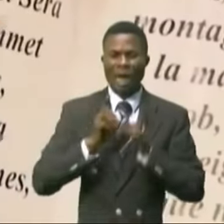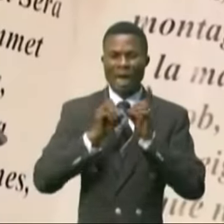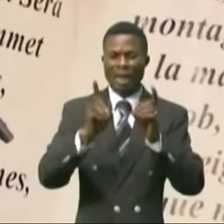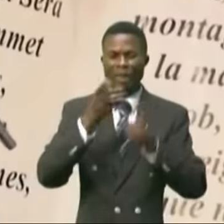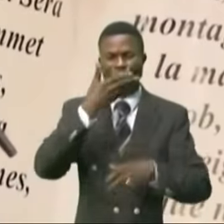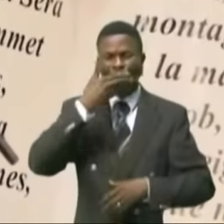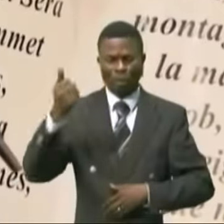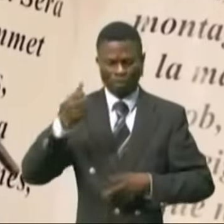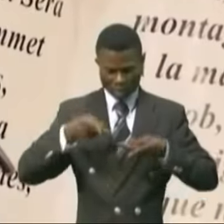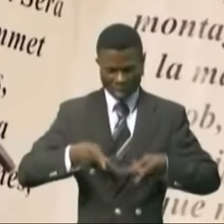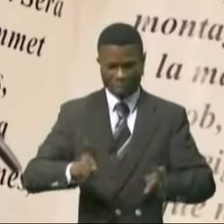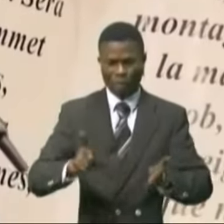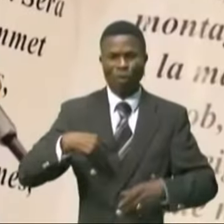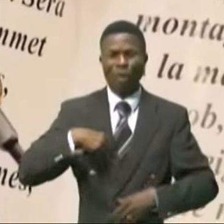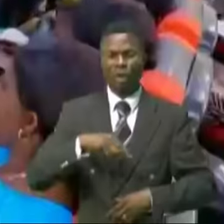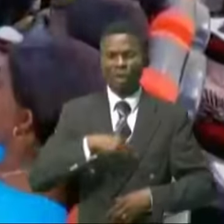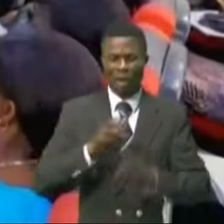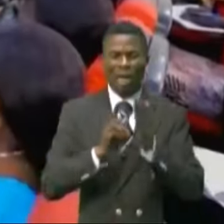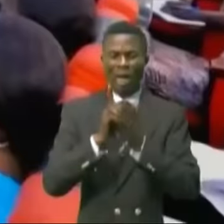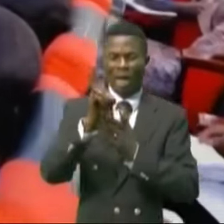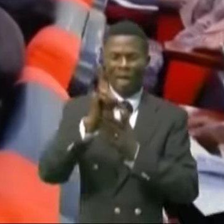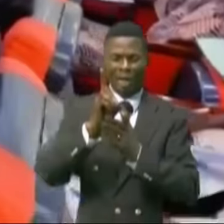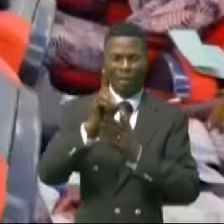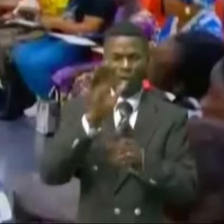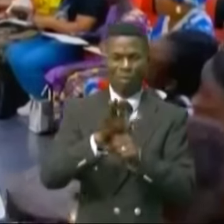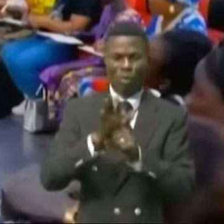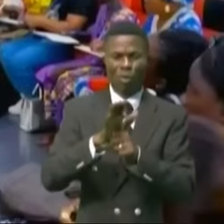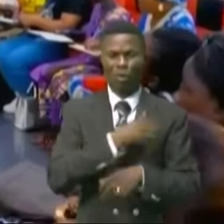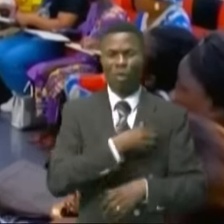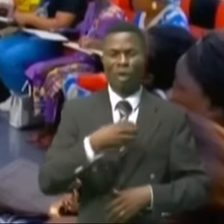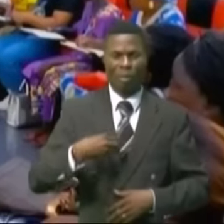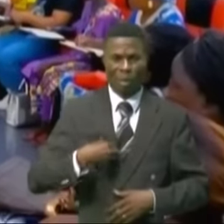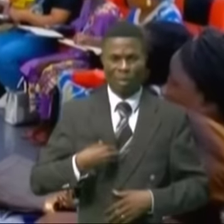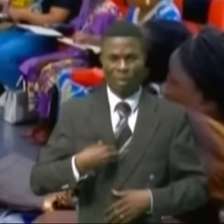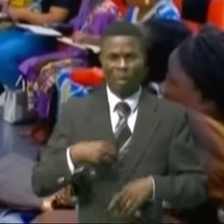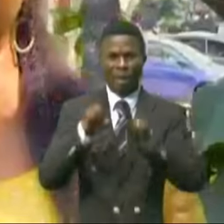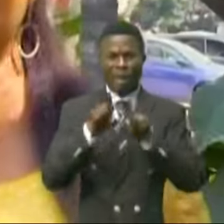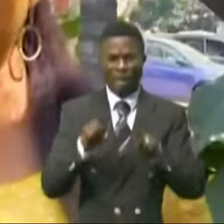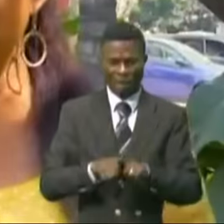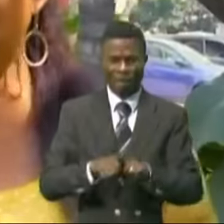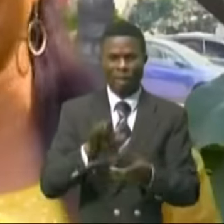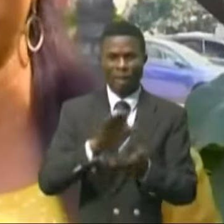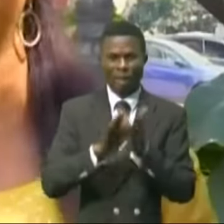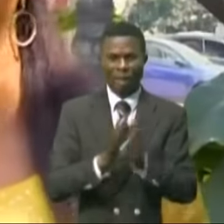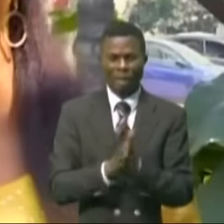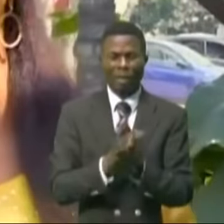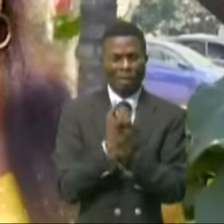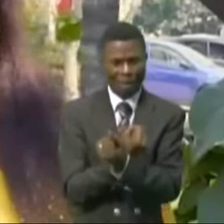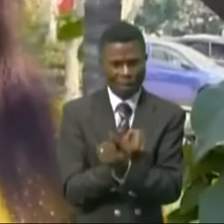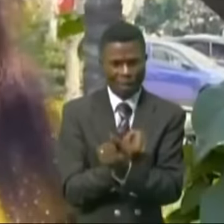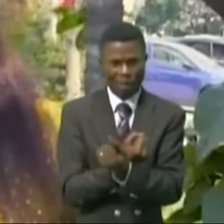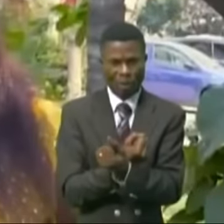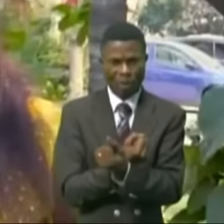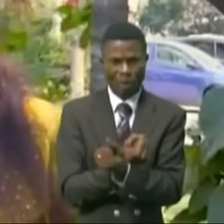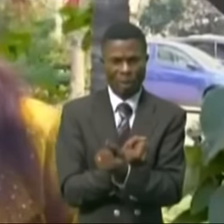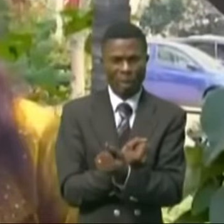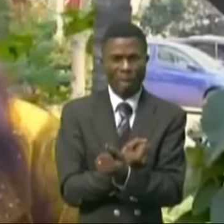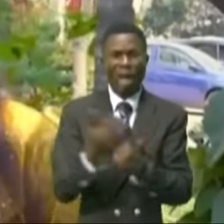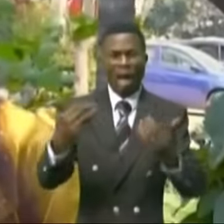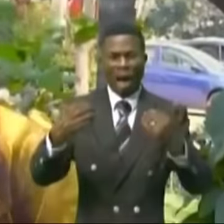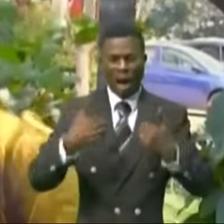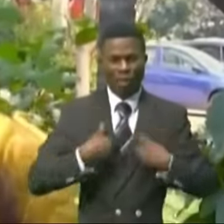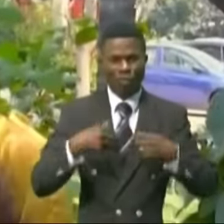a permis de booster un peu plus les mamans. Et être disciplinées et